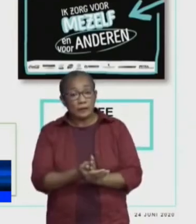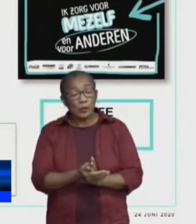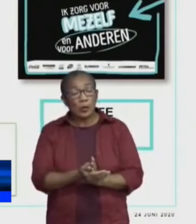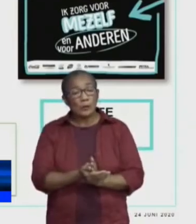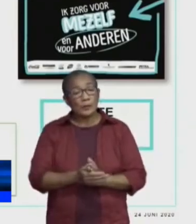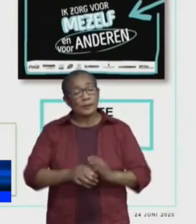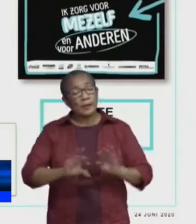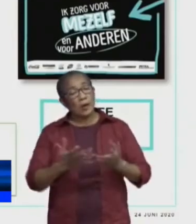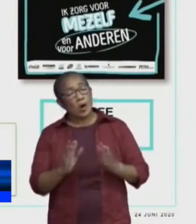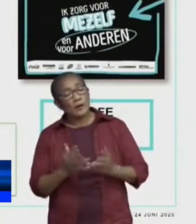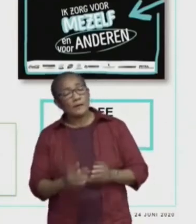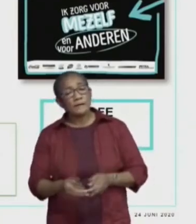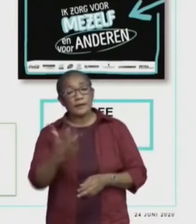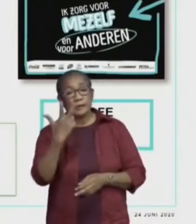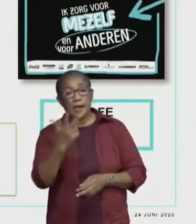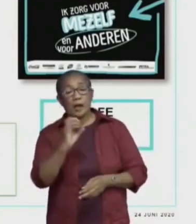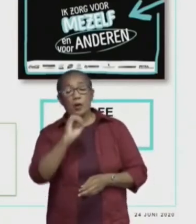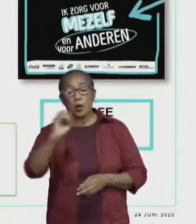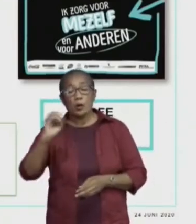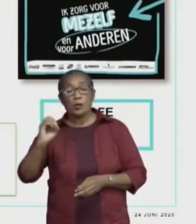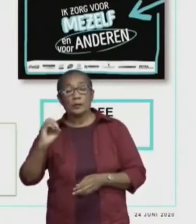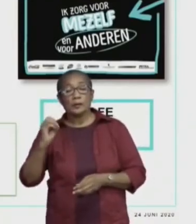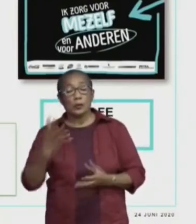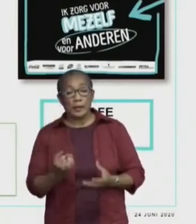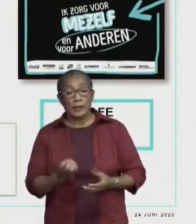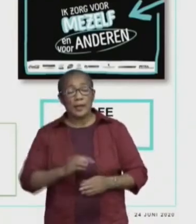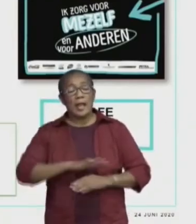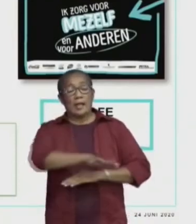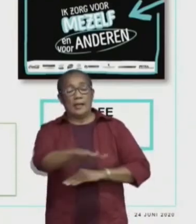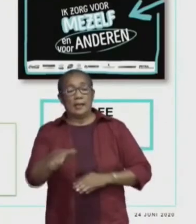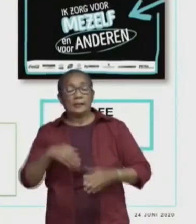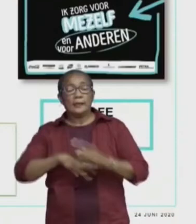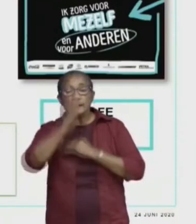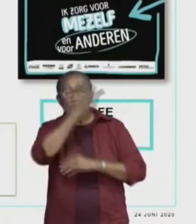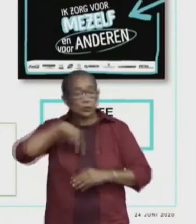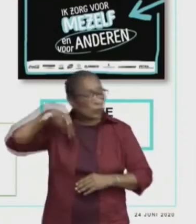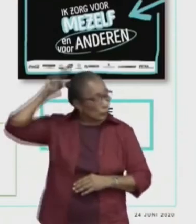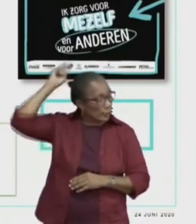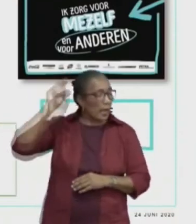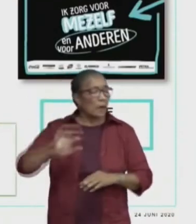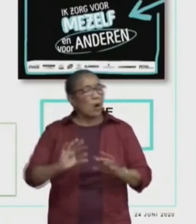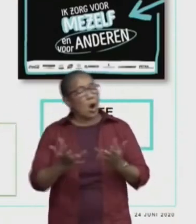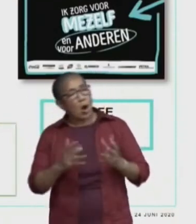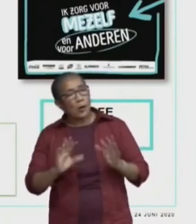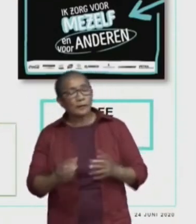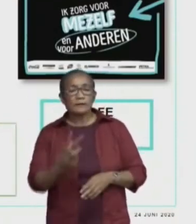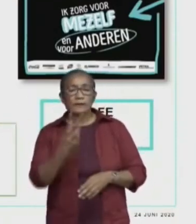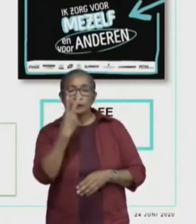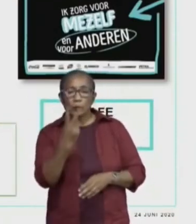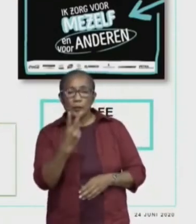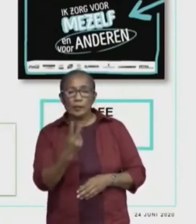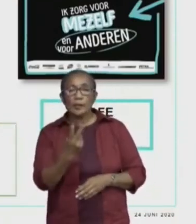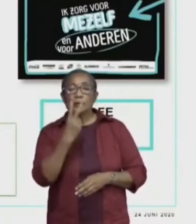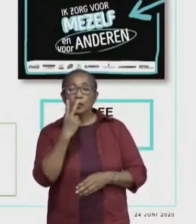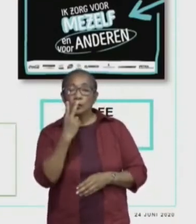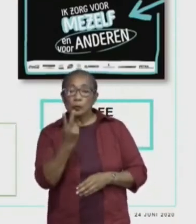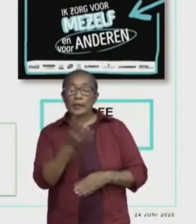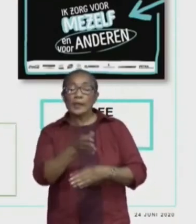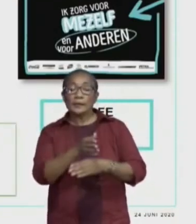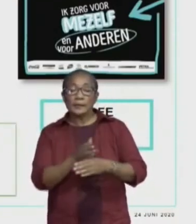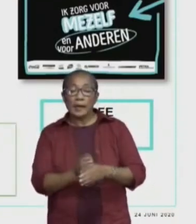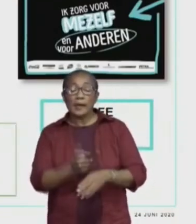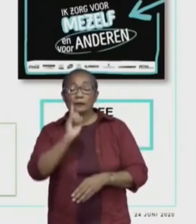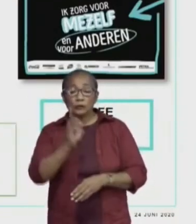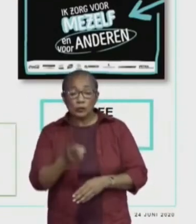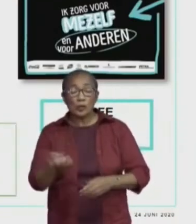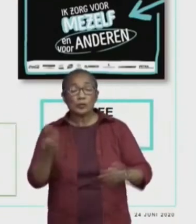uitbreiden naar 800. Landelijk zijn er in Suriname ongeveer 2.000 tot 2.500 winkels. En